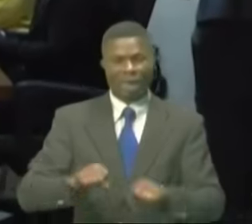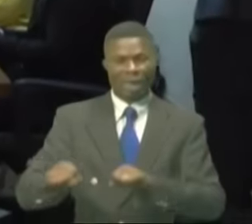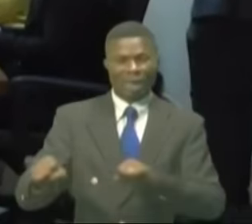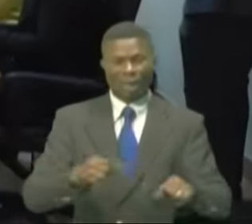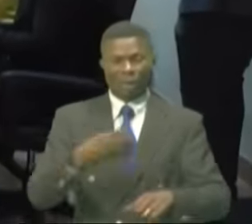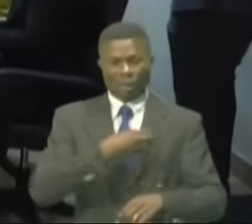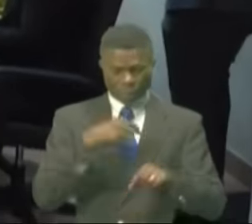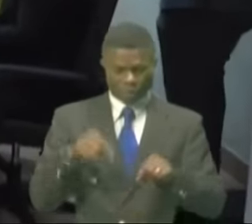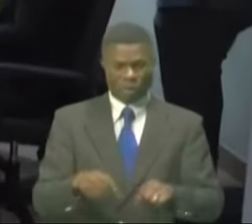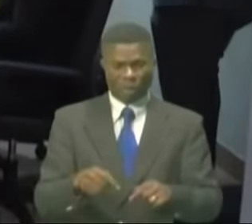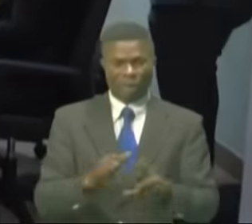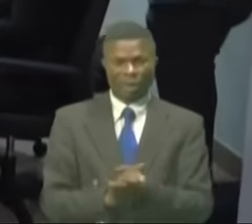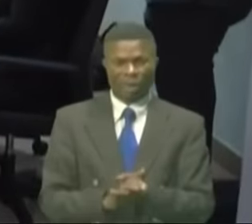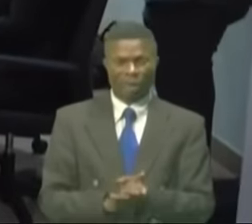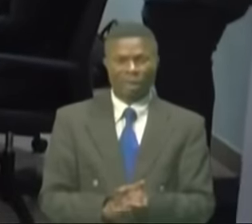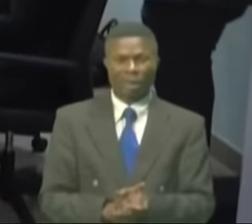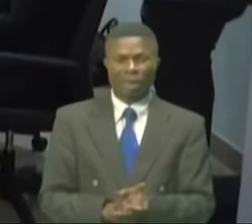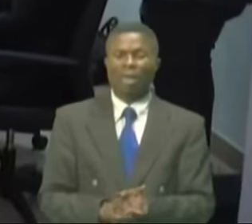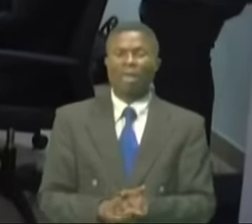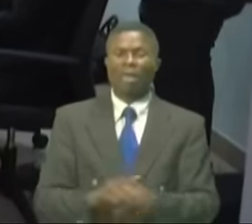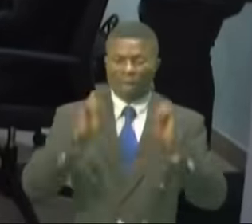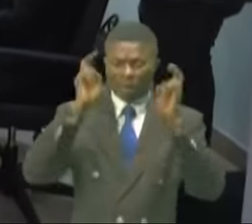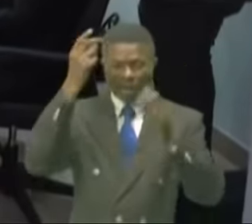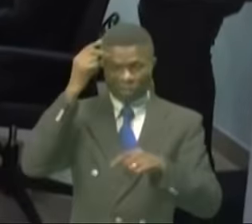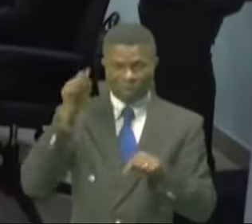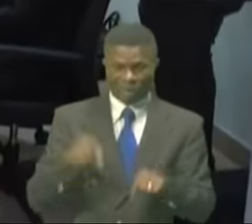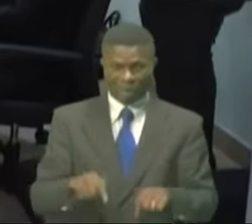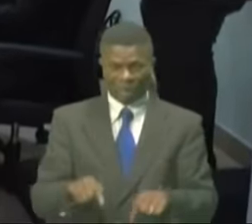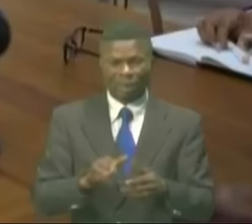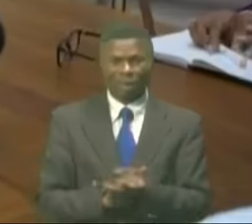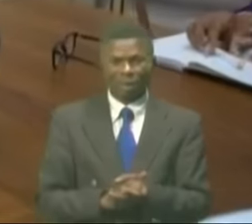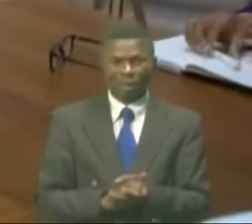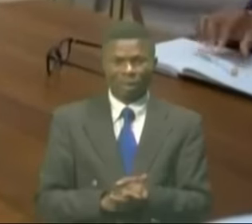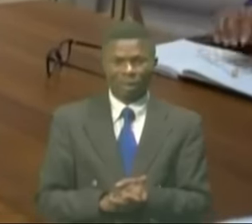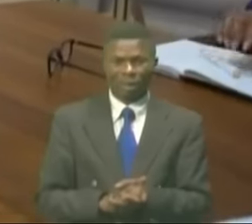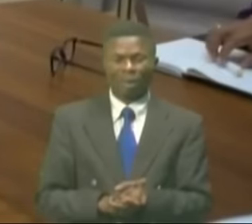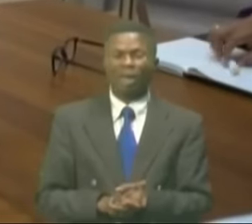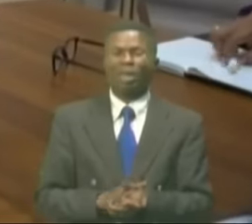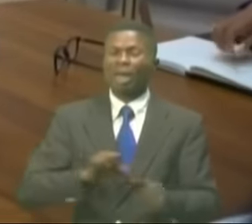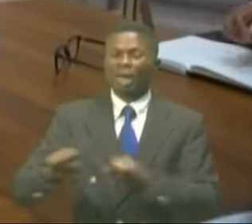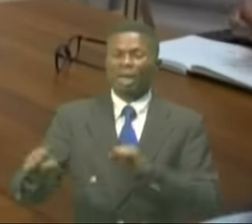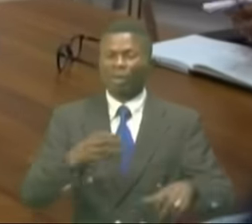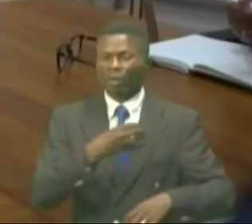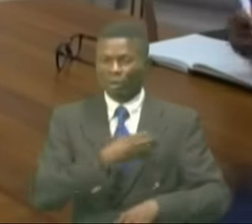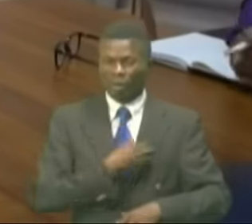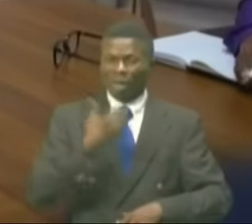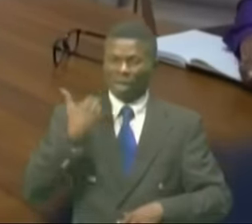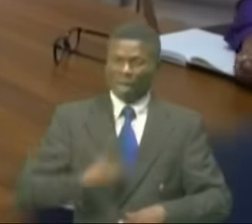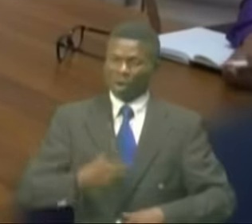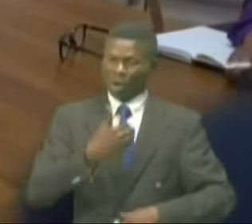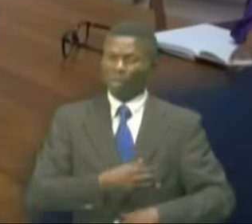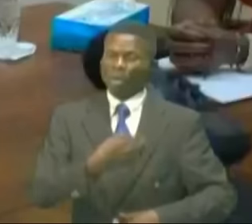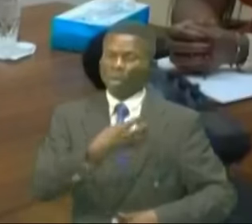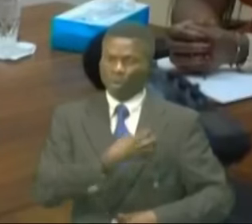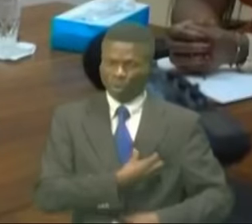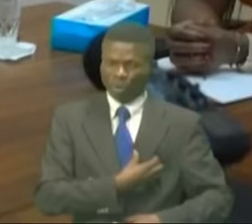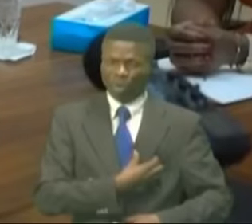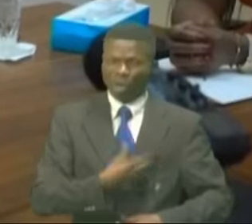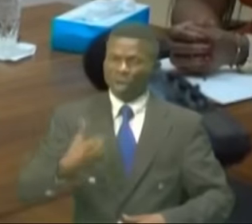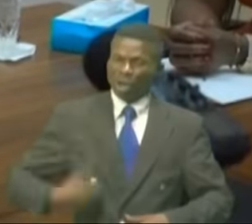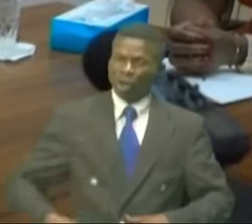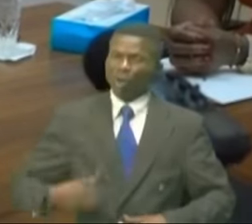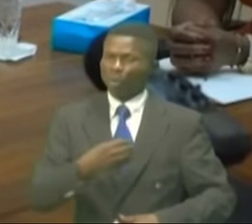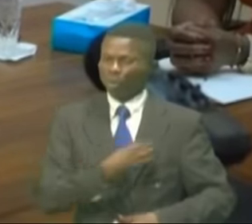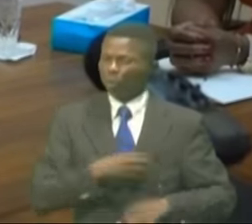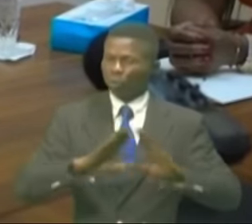cœur, ce sont des appareils en 4D, en 4 dimensions. On peut faire l'échographie du cœur, on voit s'il y a des problèmes de veines, de quoi, de cailloux dans le